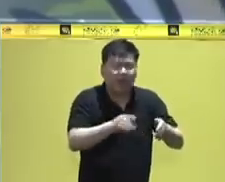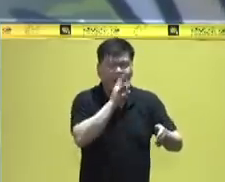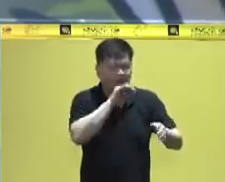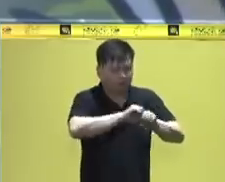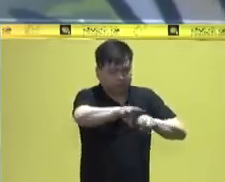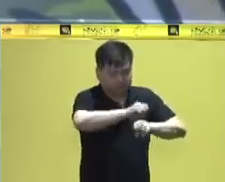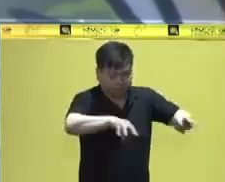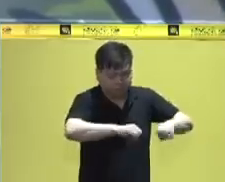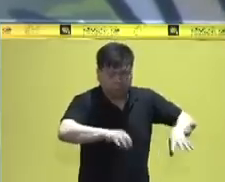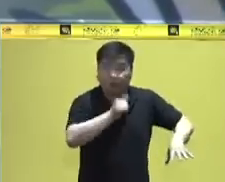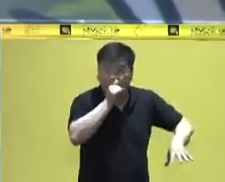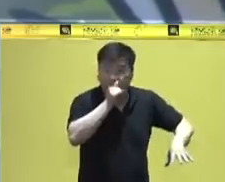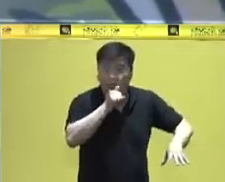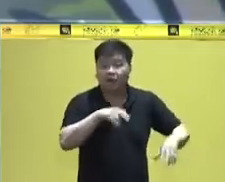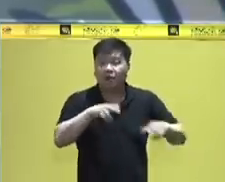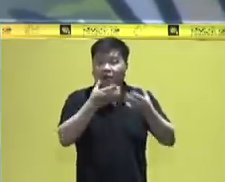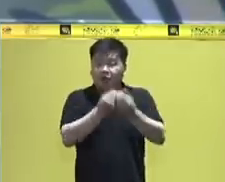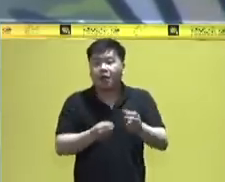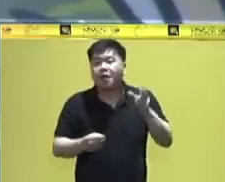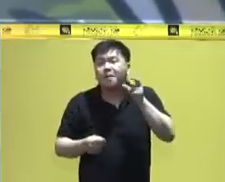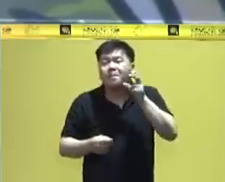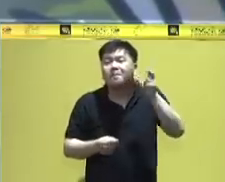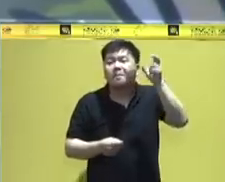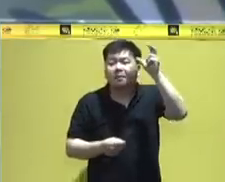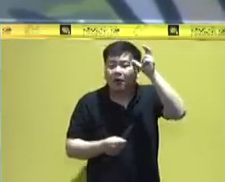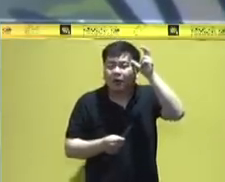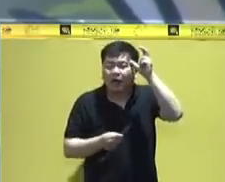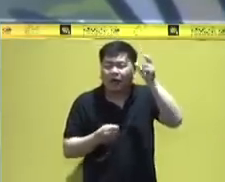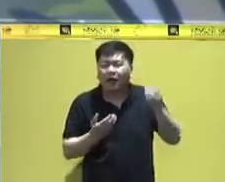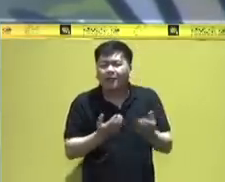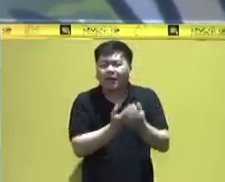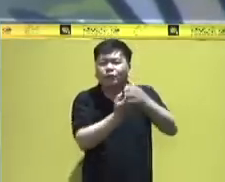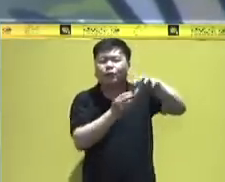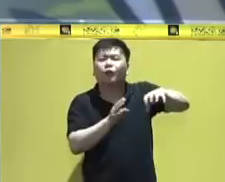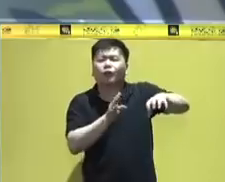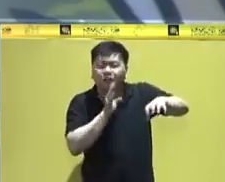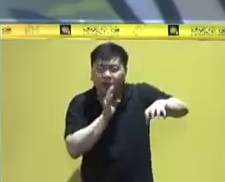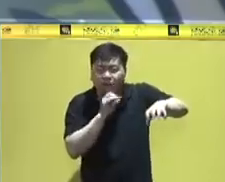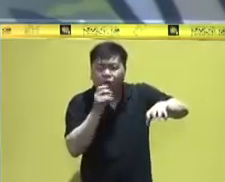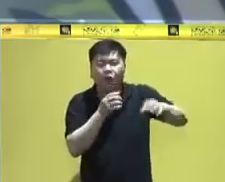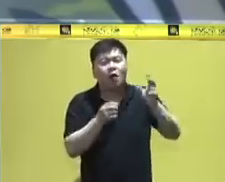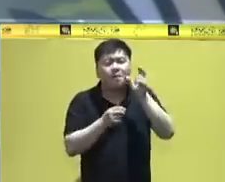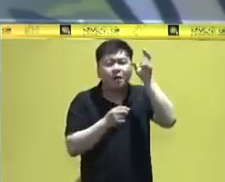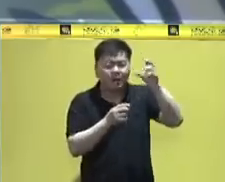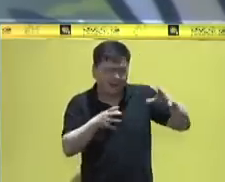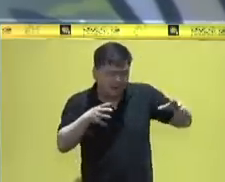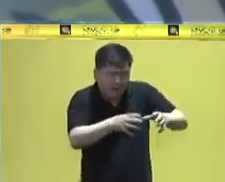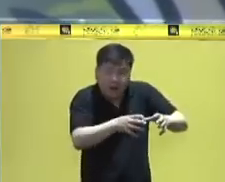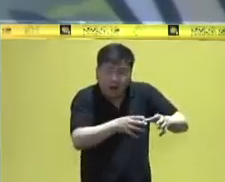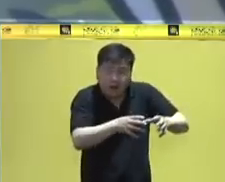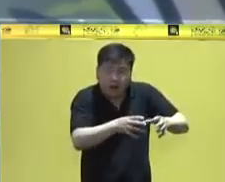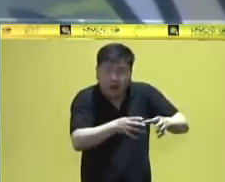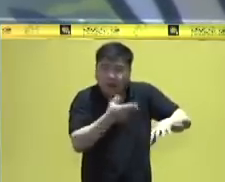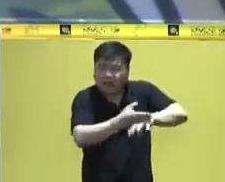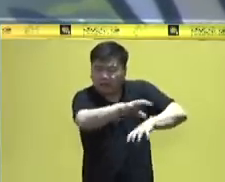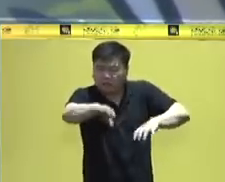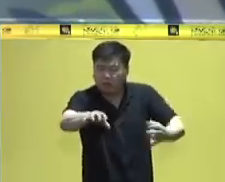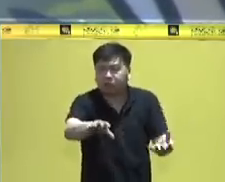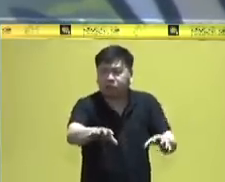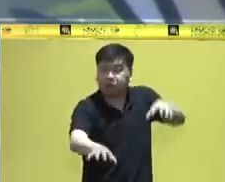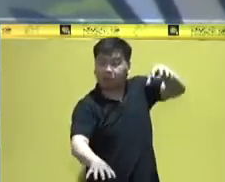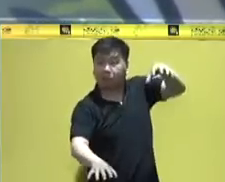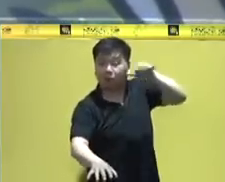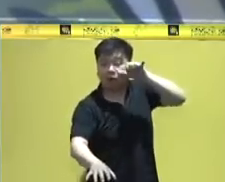물론 평양이 지금 대표적인 상징 도시이고 또 실제로 평양을 중심으로 북한이 다른 지역과는 비교할 수 없을